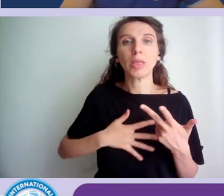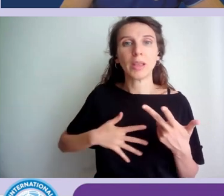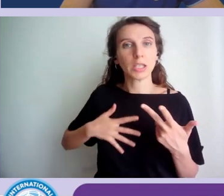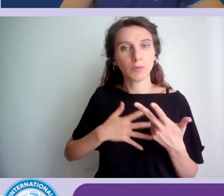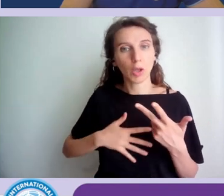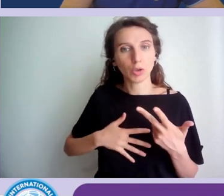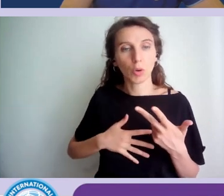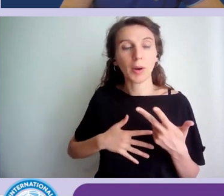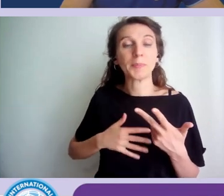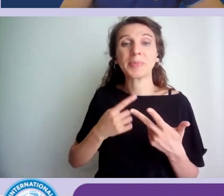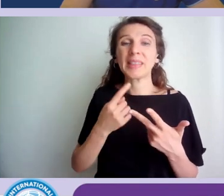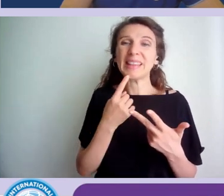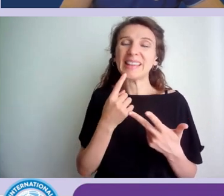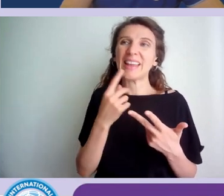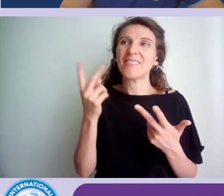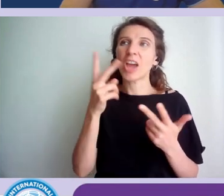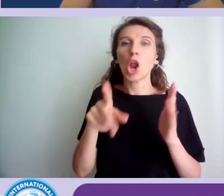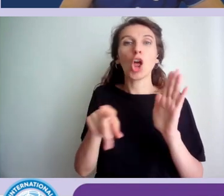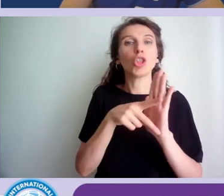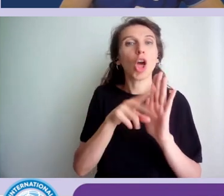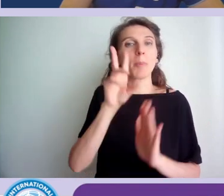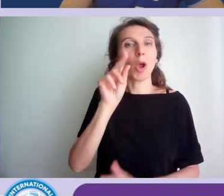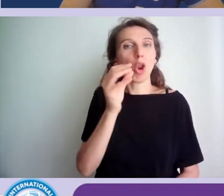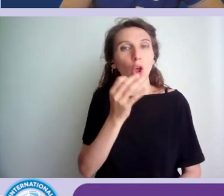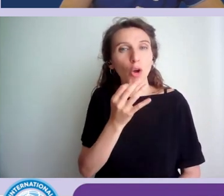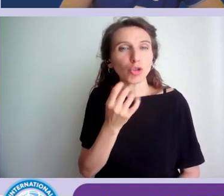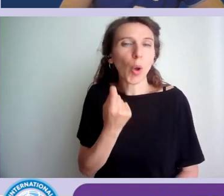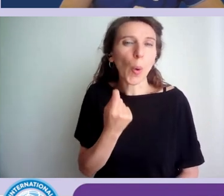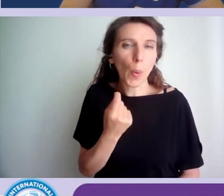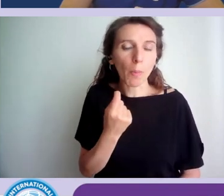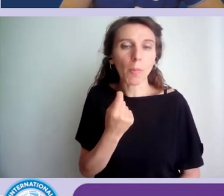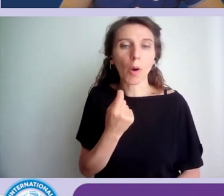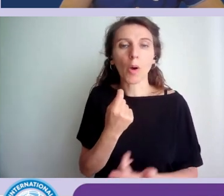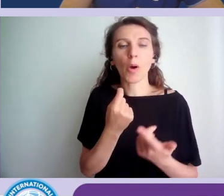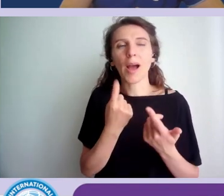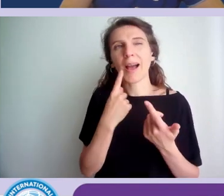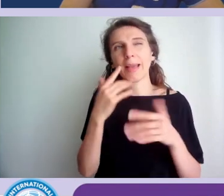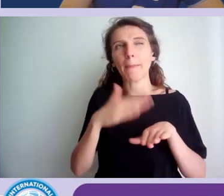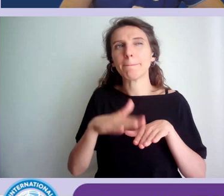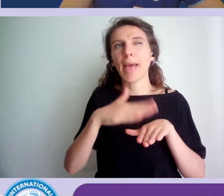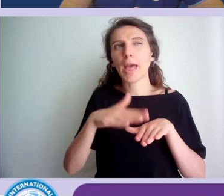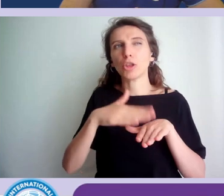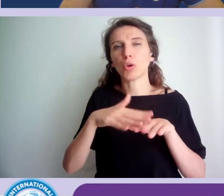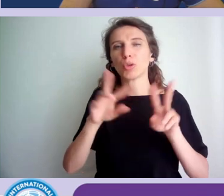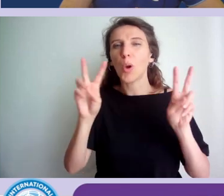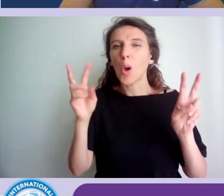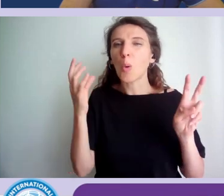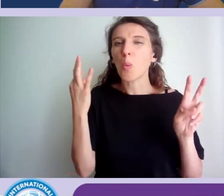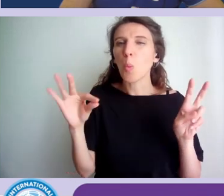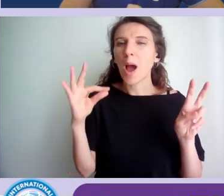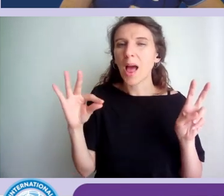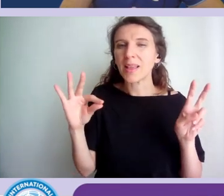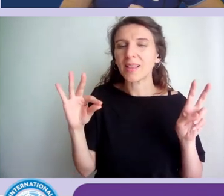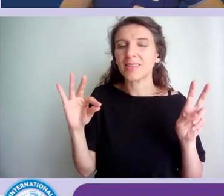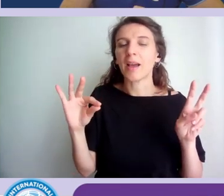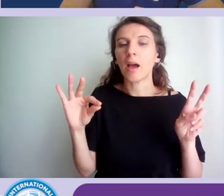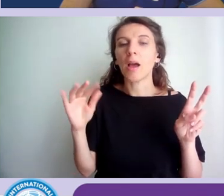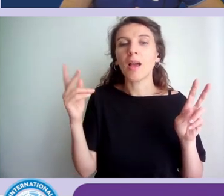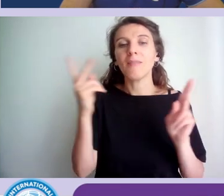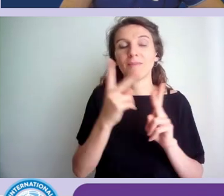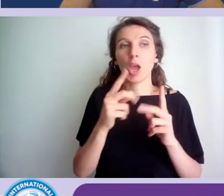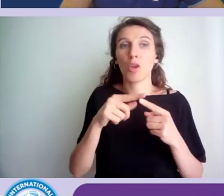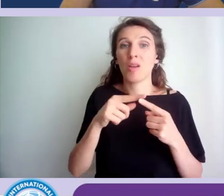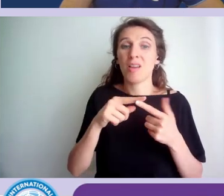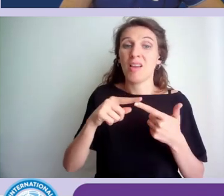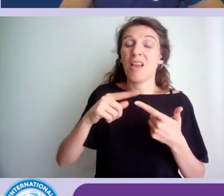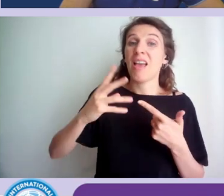normativa e chi diciamo ha un po' di esperienza anche metodologica sul mondo della qualità dell'esperienza sa benissimo che efficacia